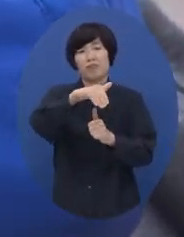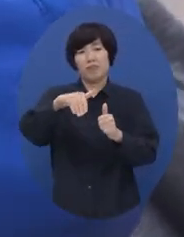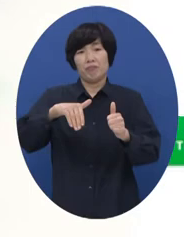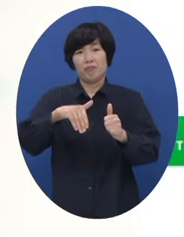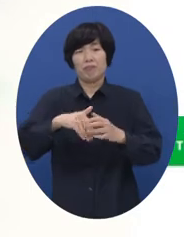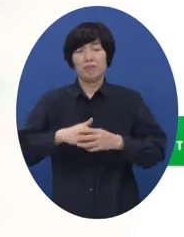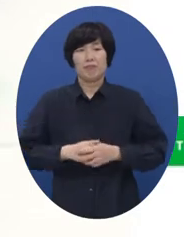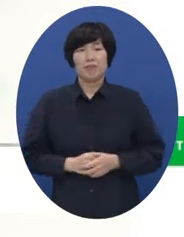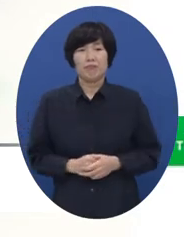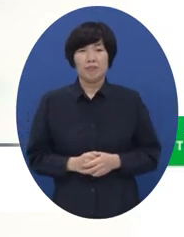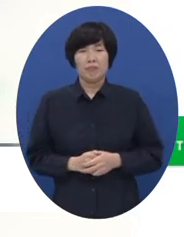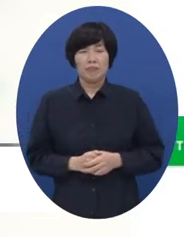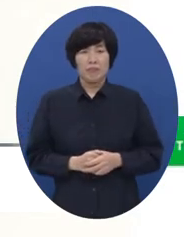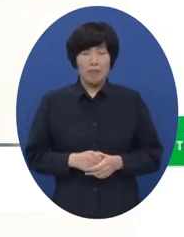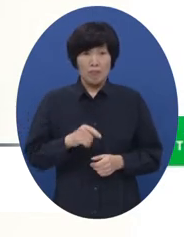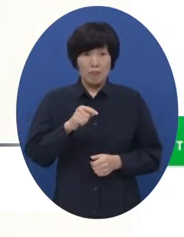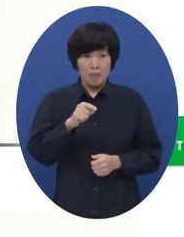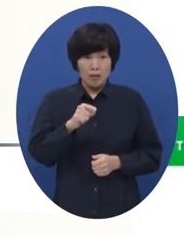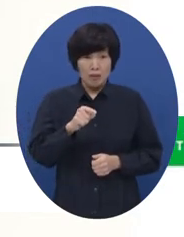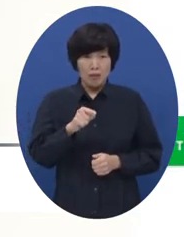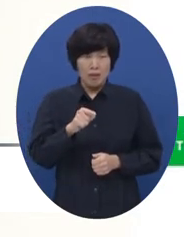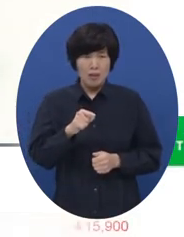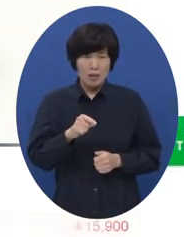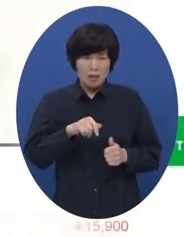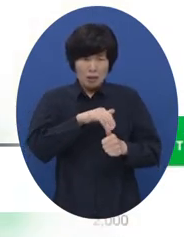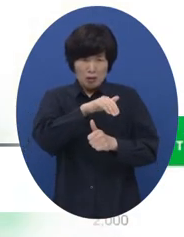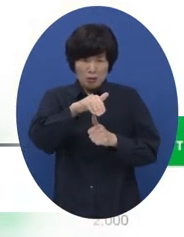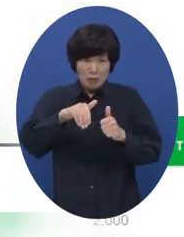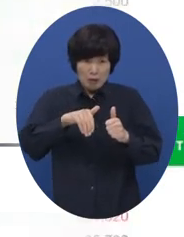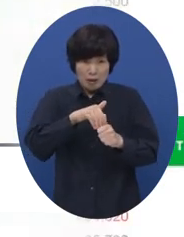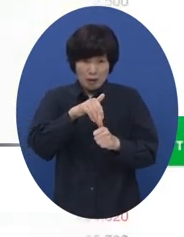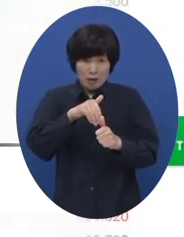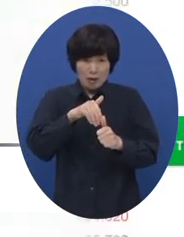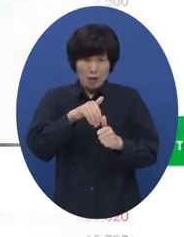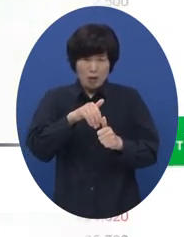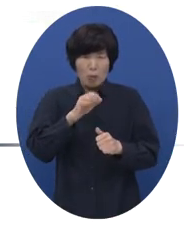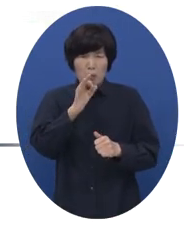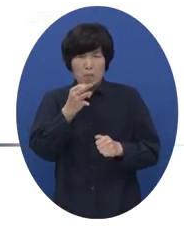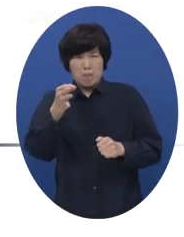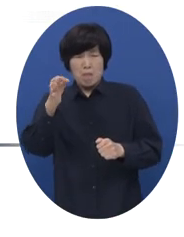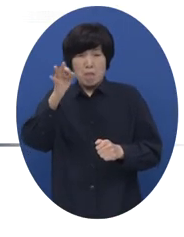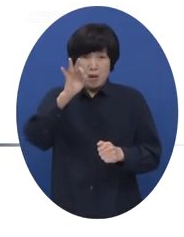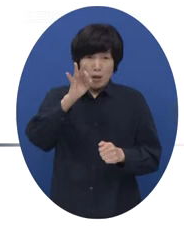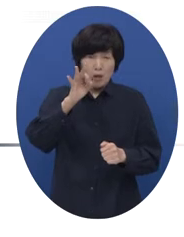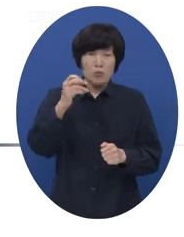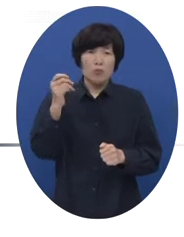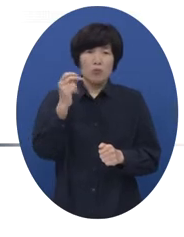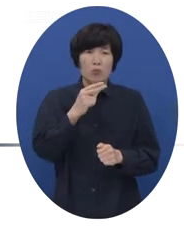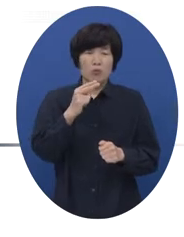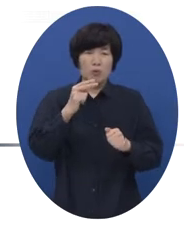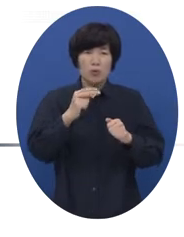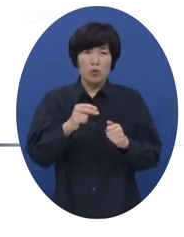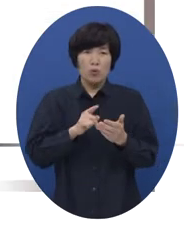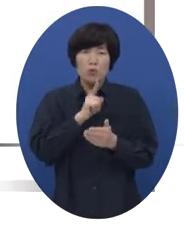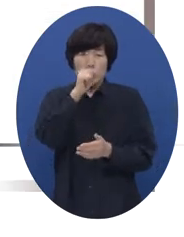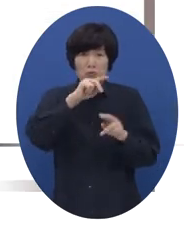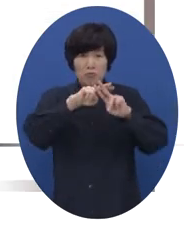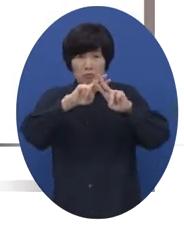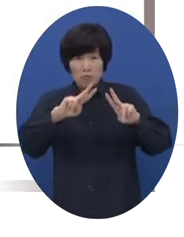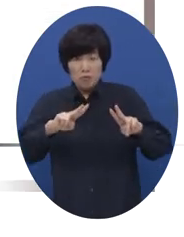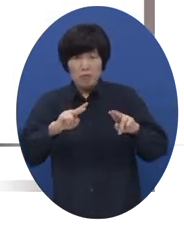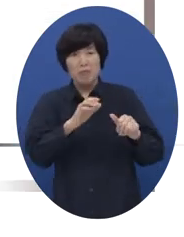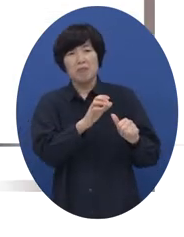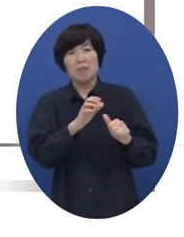상황. 이를 틈타 마스크 가격을 10배 이상 올려 폭리를 취하거나 기존 주문을 취소하는 수법으로 부당 이익을